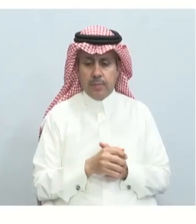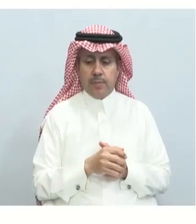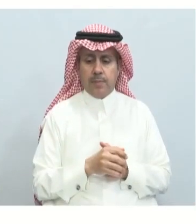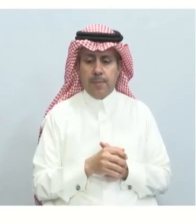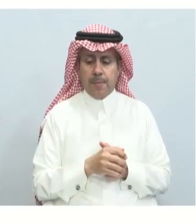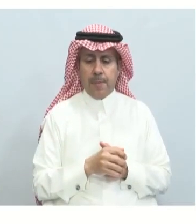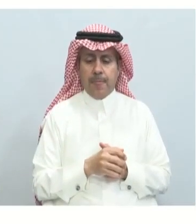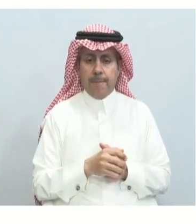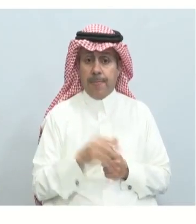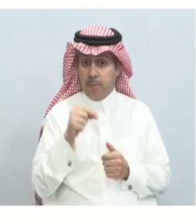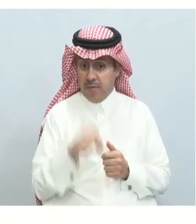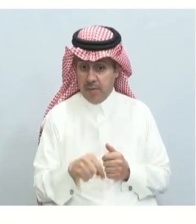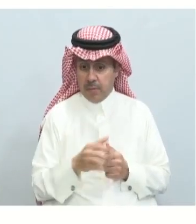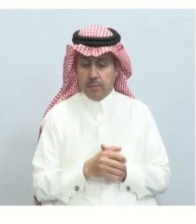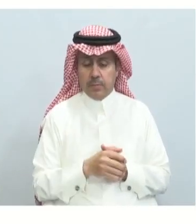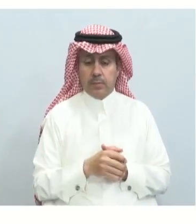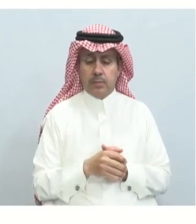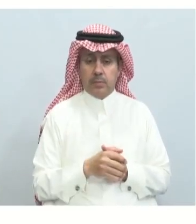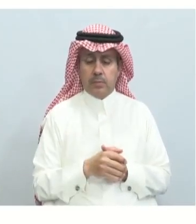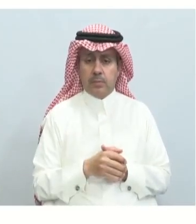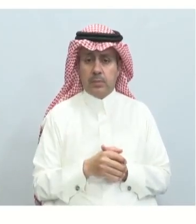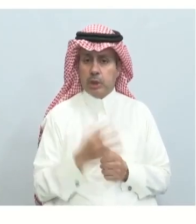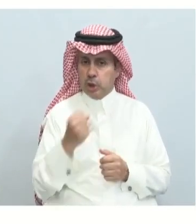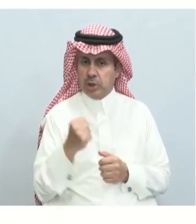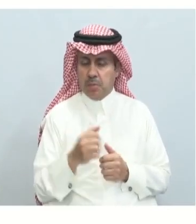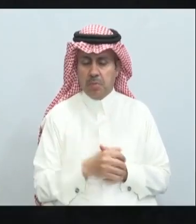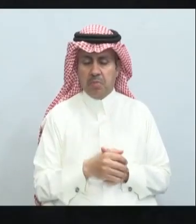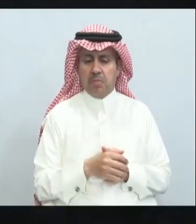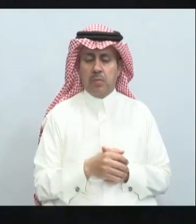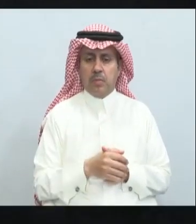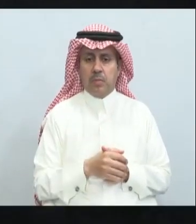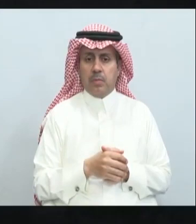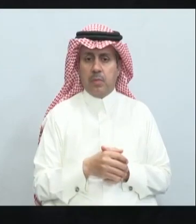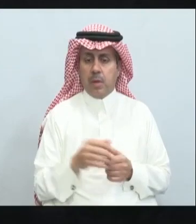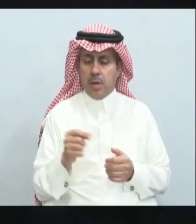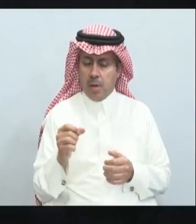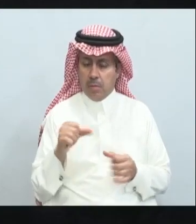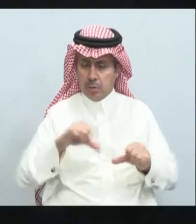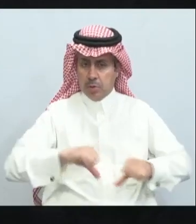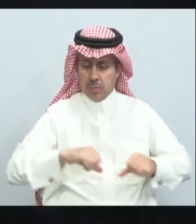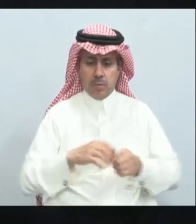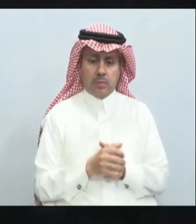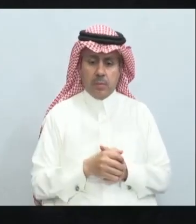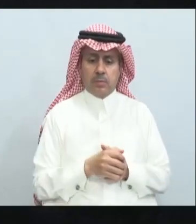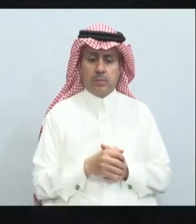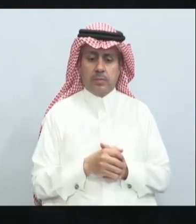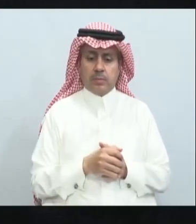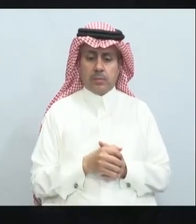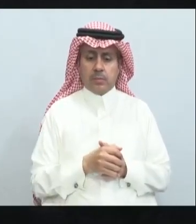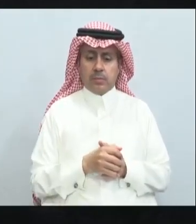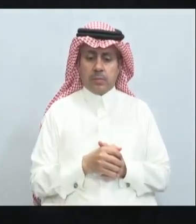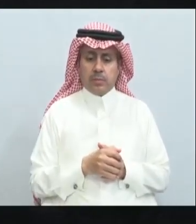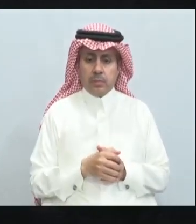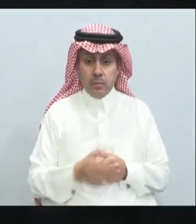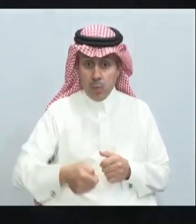ولما فيها من امور فنيه وعلميه بعض الملاحظات عليها التي ادت الى اضمحلالها ولل